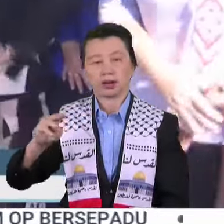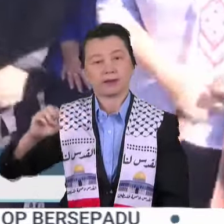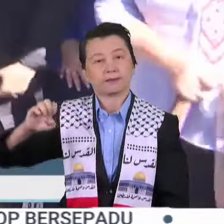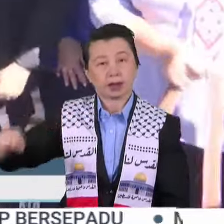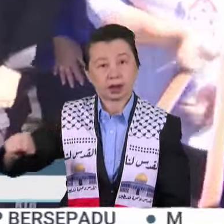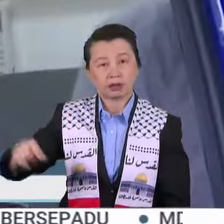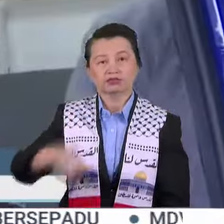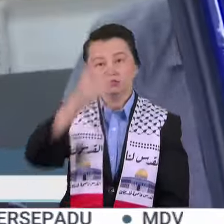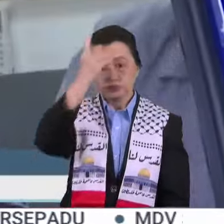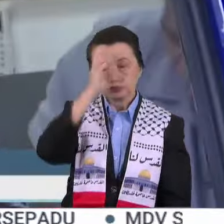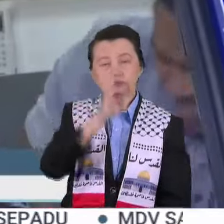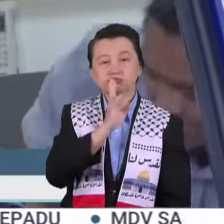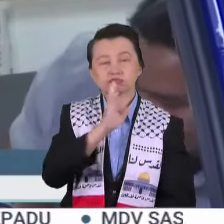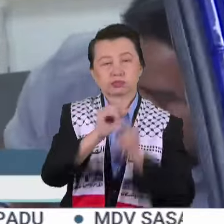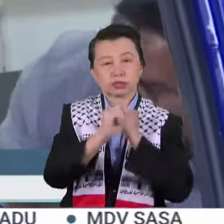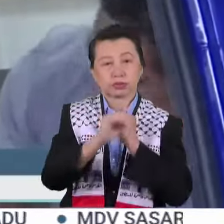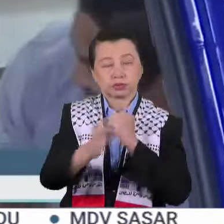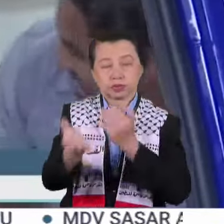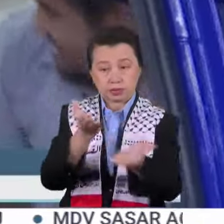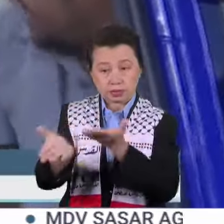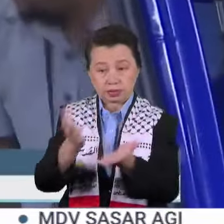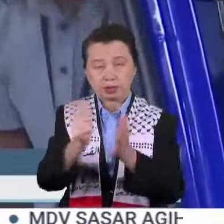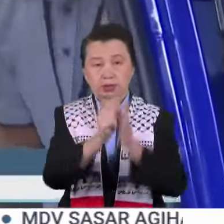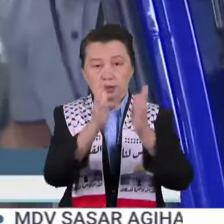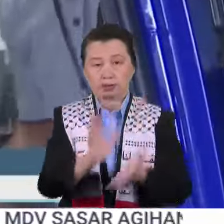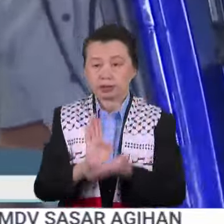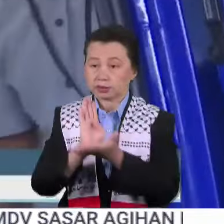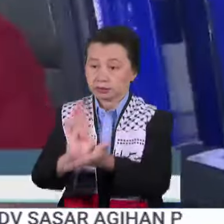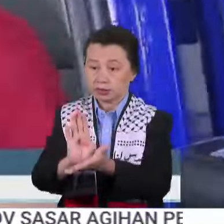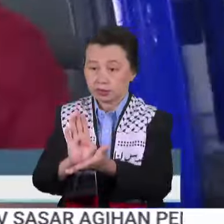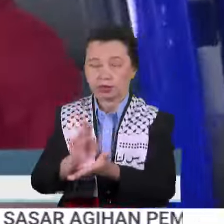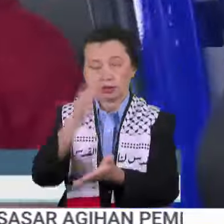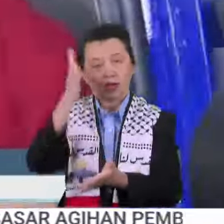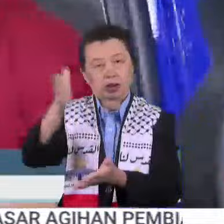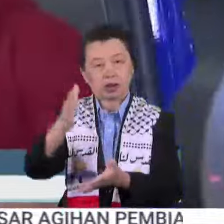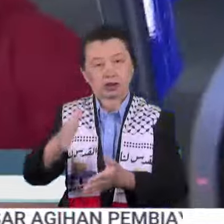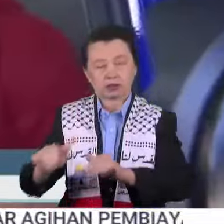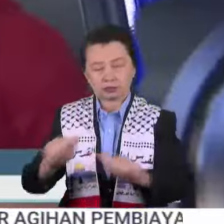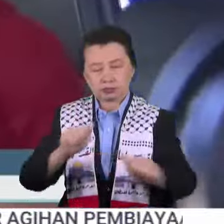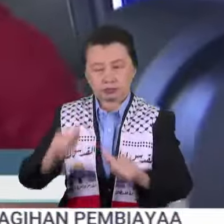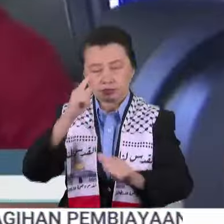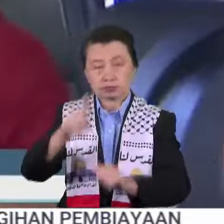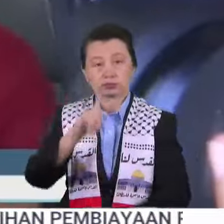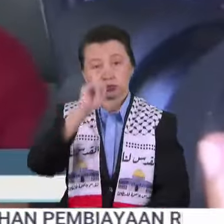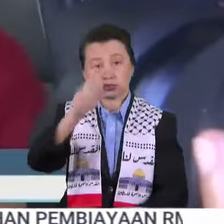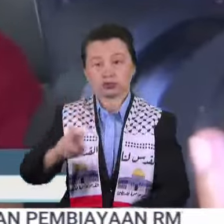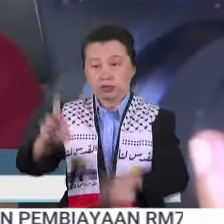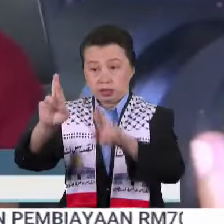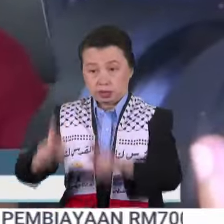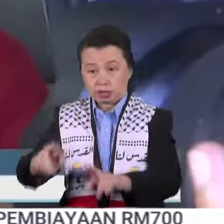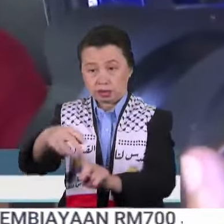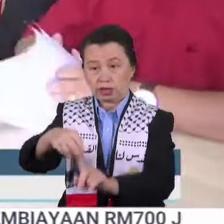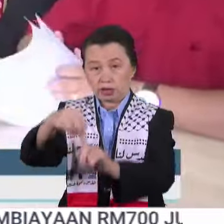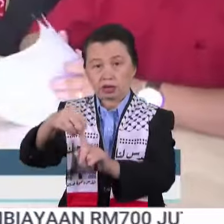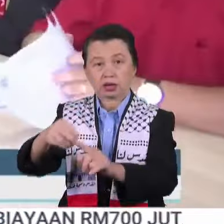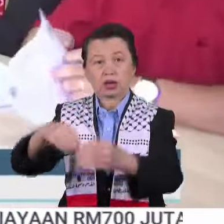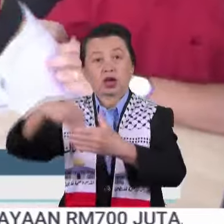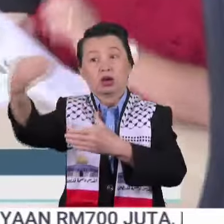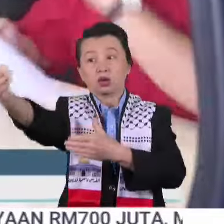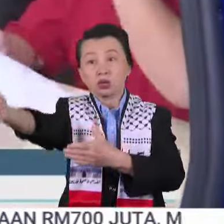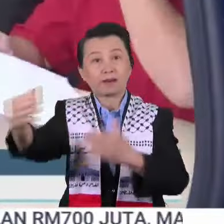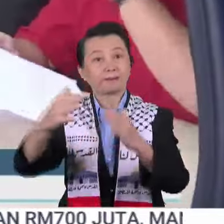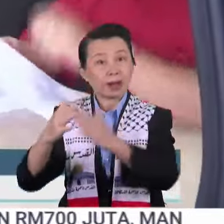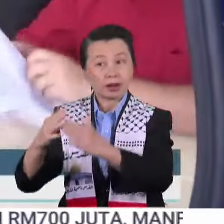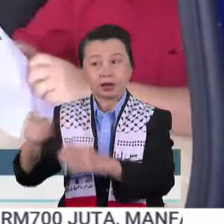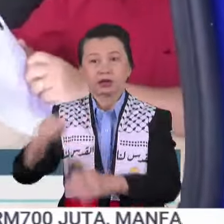Datuk Azalina, usaha mempromosi khidmat bantuan guaman oleh JBG akan dipergiat bagi memastikan rakyat terutama di kawasan luar